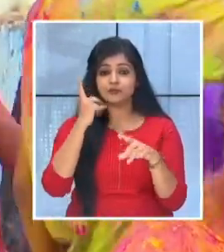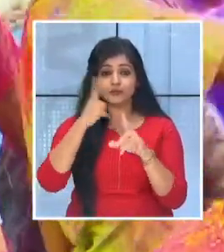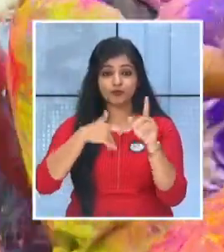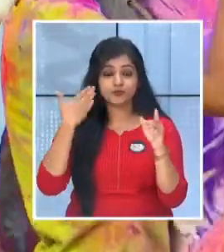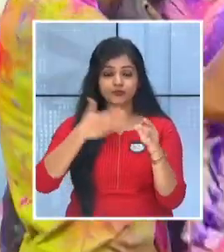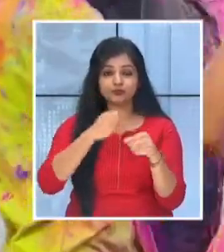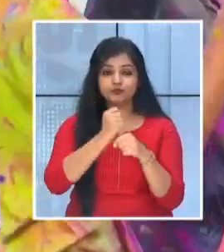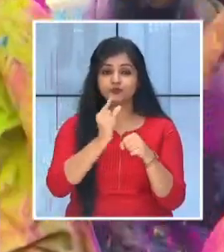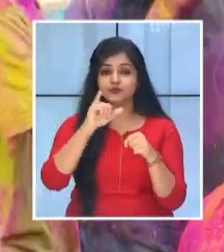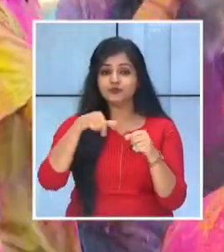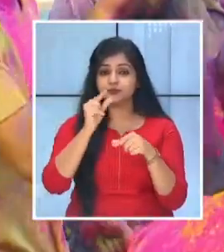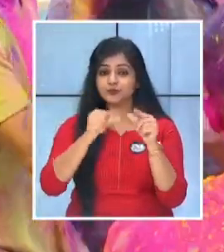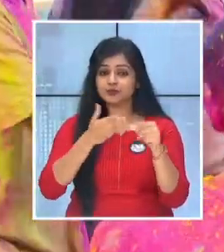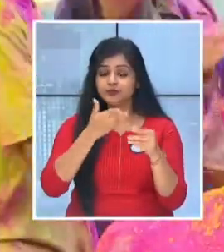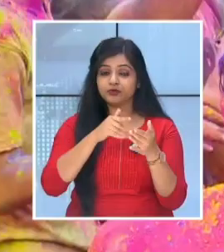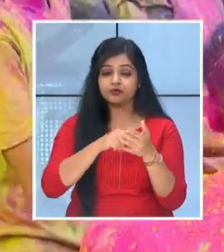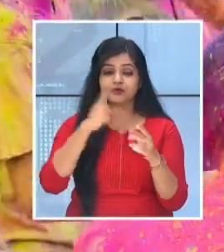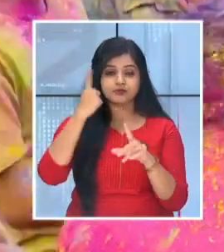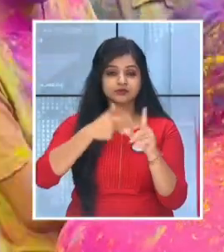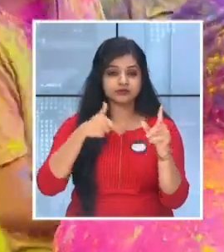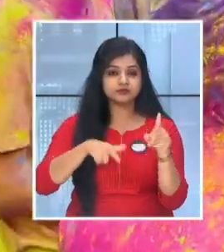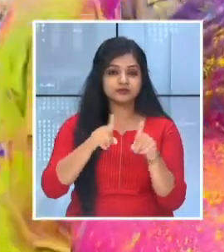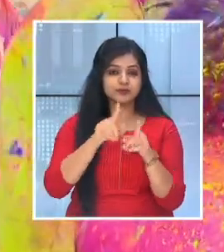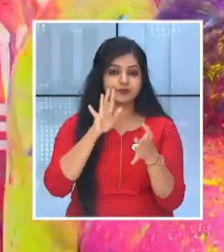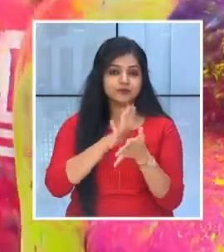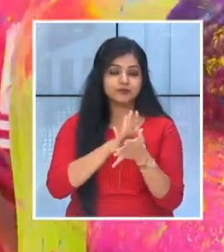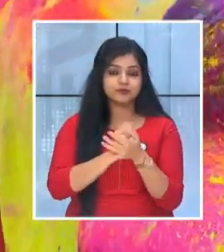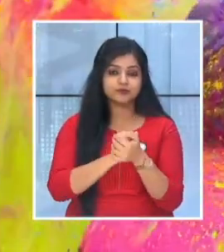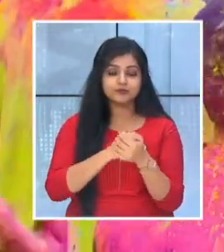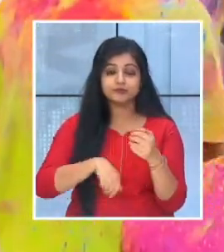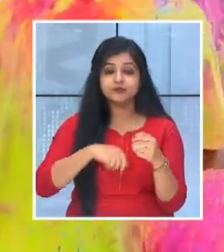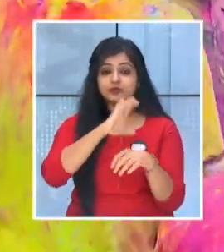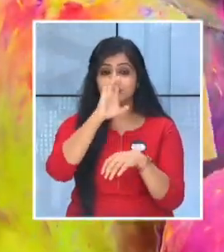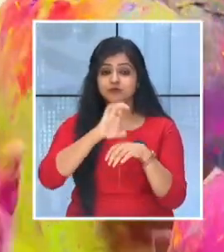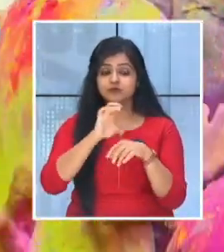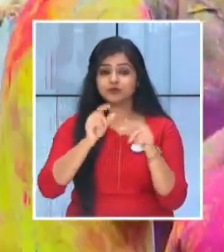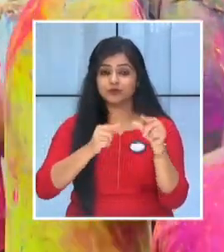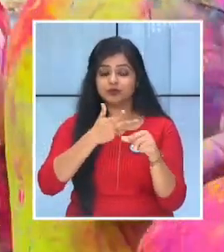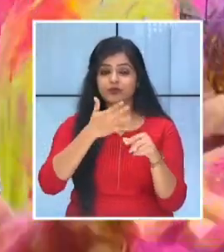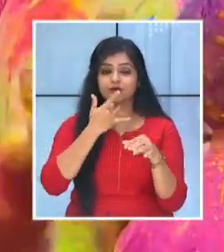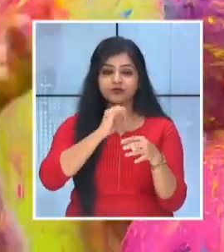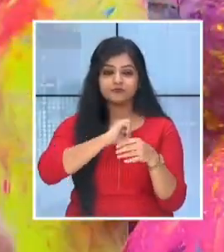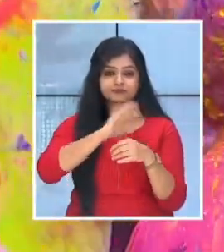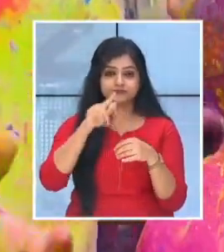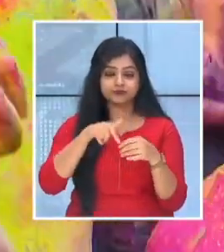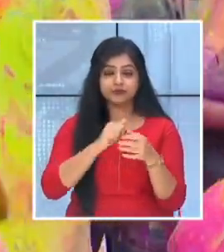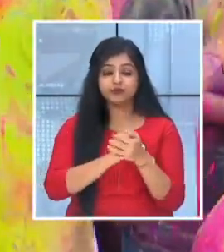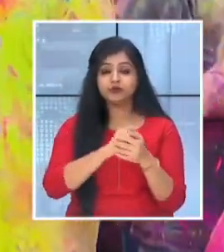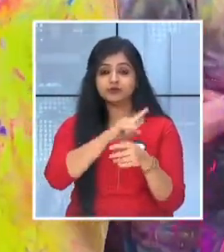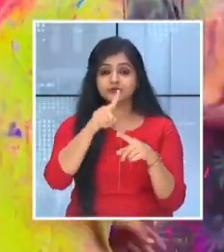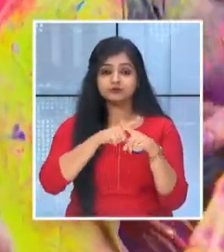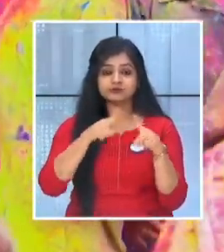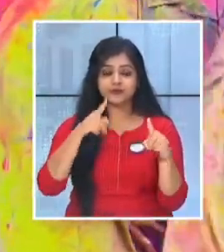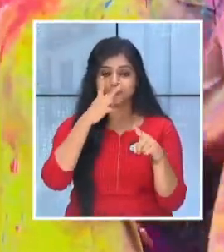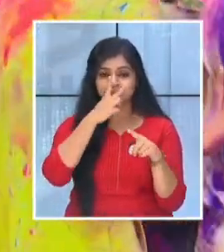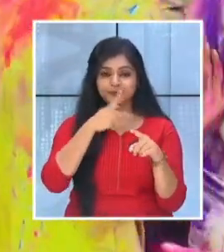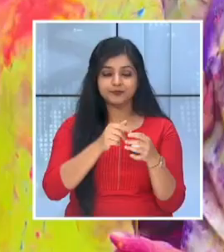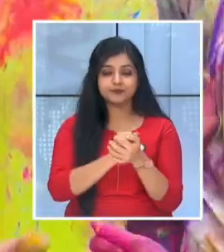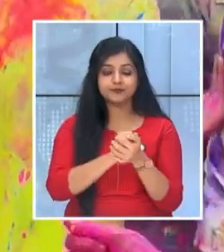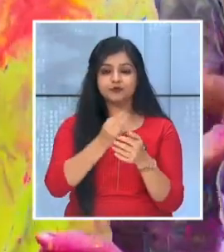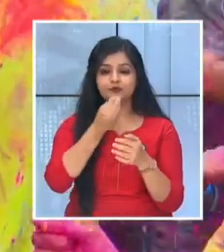ഹോളി ആഘോഷിക്കുന്നുണ്ട്. ഇക്കൊല്ലം അങ്ങനെ ആഘോഷിക്കുന്നുണ്ട്. നമ്മളെല്ലാ ആൾക്കാരും വൈകുന്നേരം കൂടിയിട്ട് എല്ലാവരും അങ്ങോട്ടും കളറിടുക, എല്ലാവരും ഒരേ മാതിരിയായി കാണാം. എന്നിട്ട്